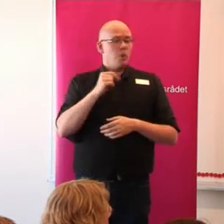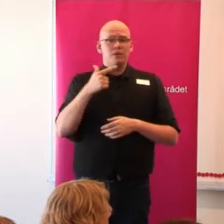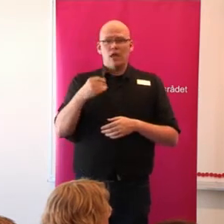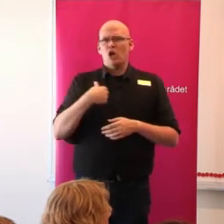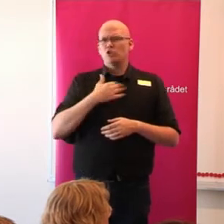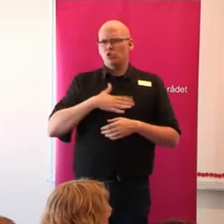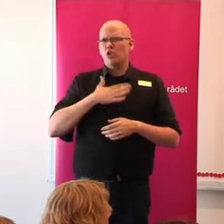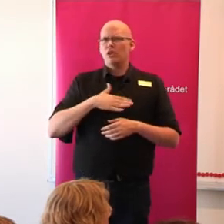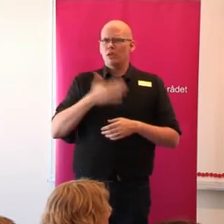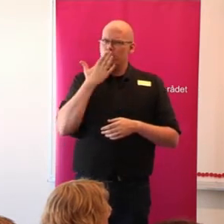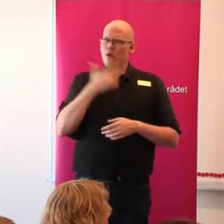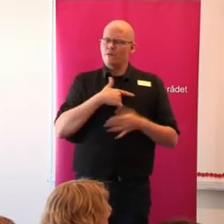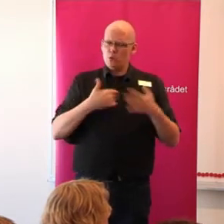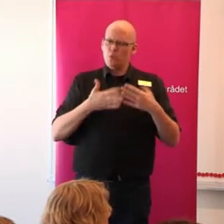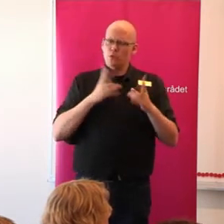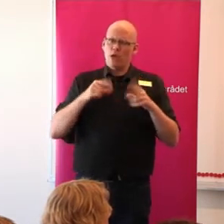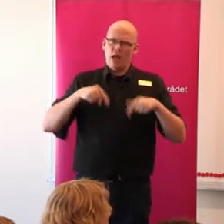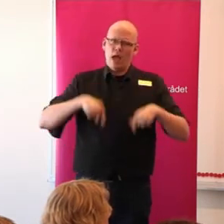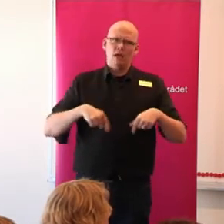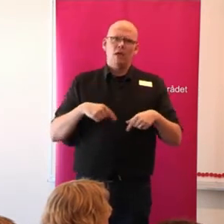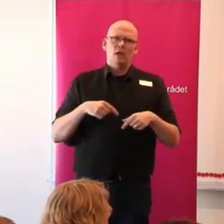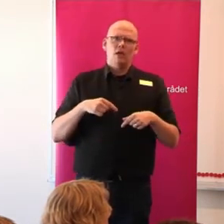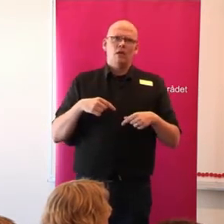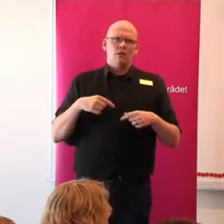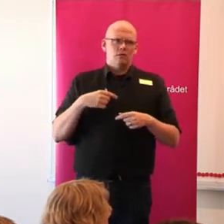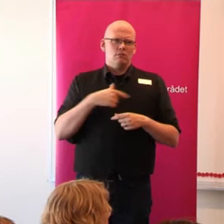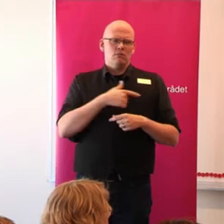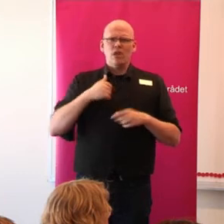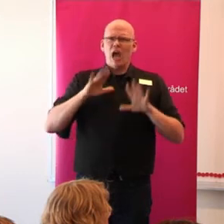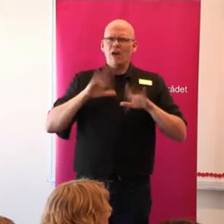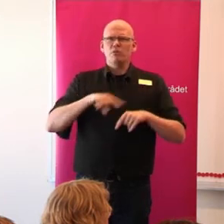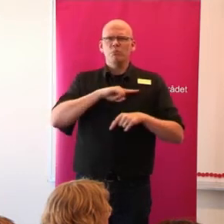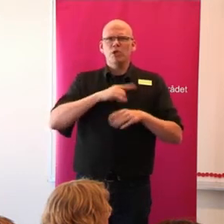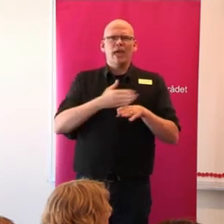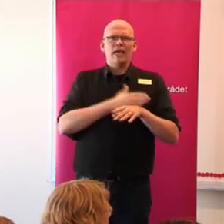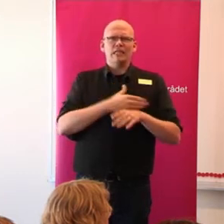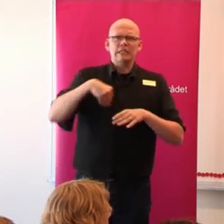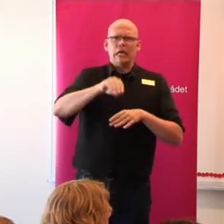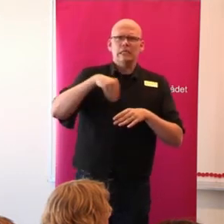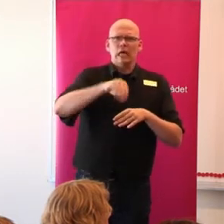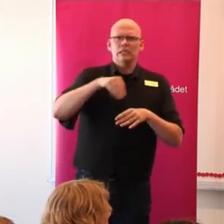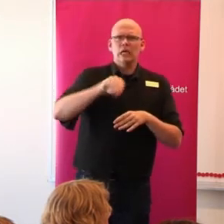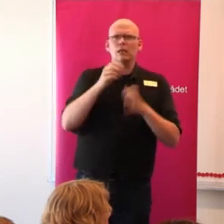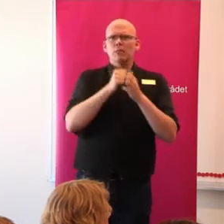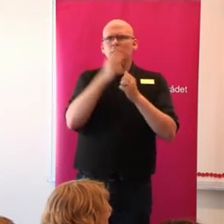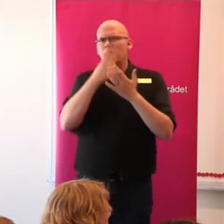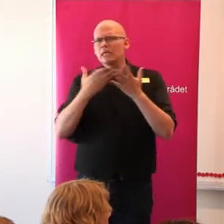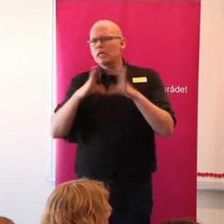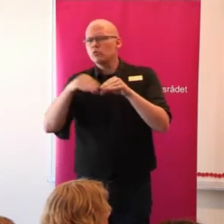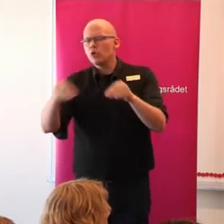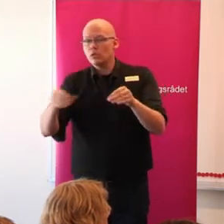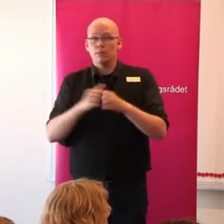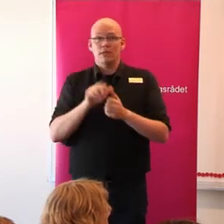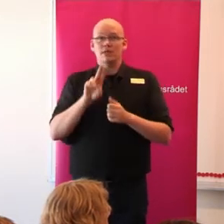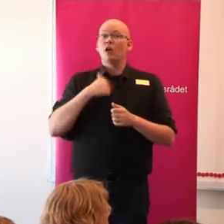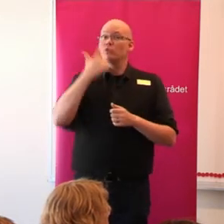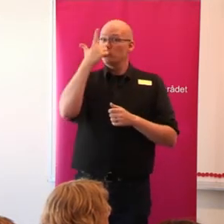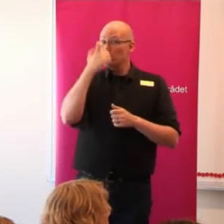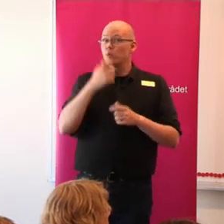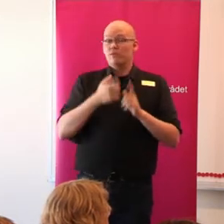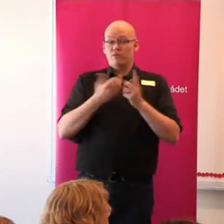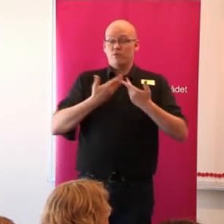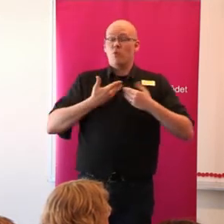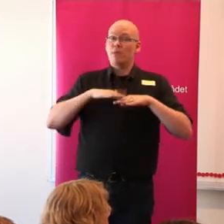mer av detsamma utan att vi vet riktigt vad det har lett till. Mm. Och jag tror att vi kommer att se mer pengar i höstproppen. Mm. Vad